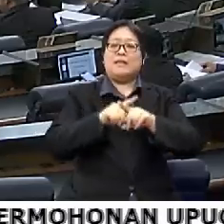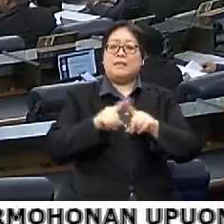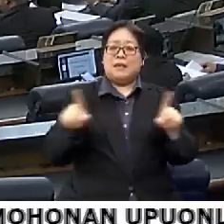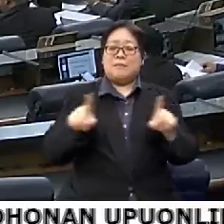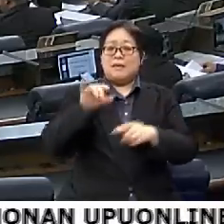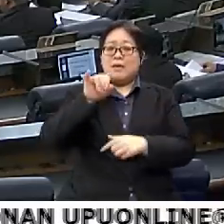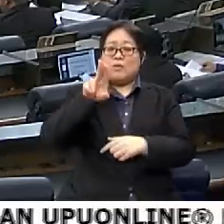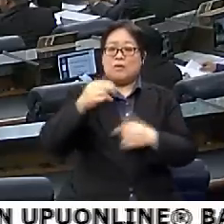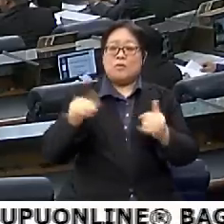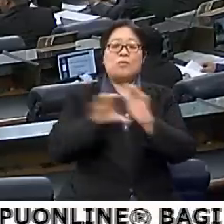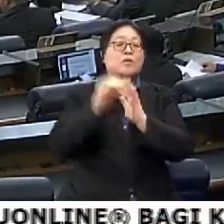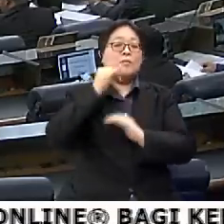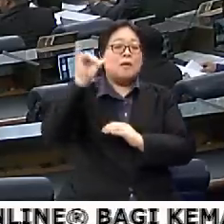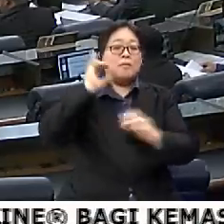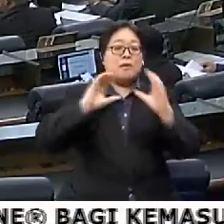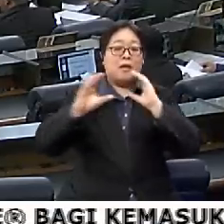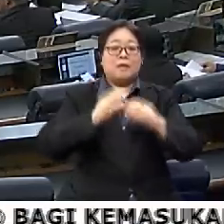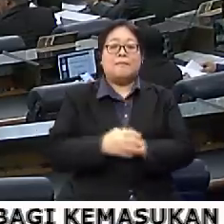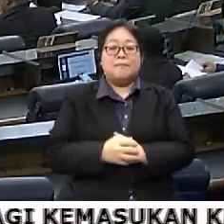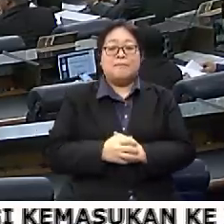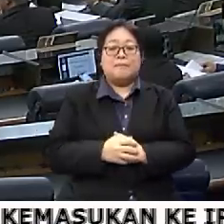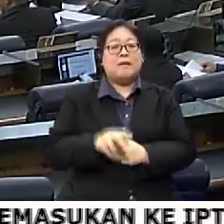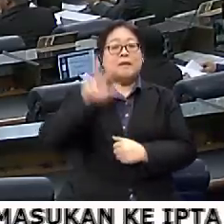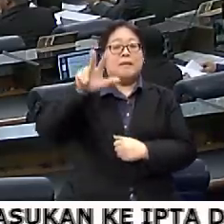yang isunya macam semalam disebutkan,